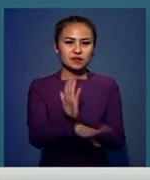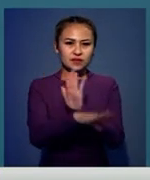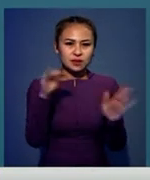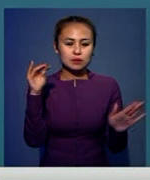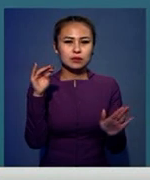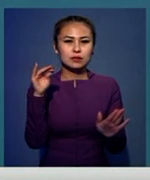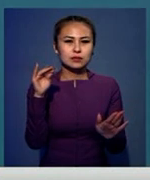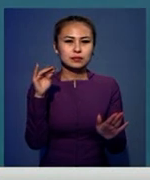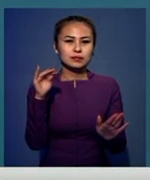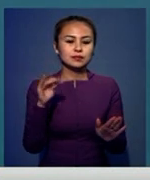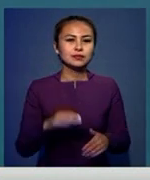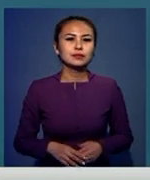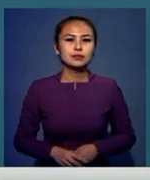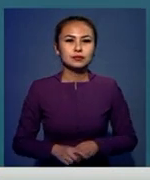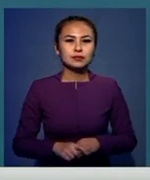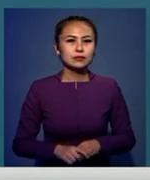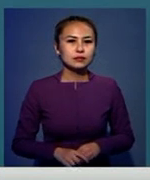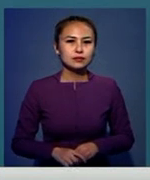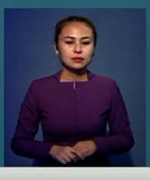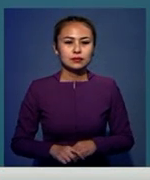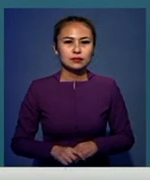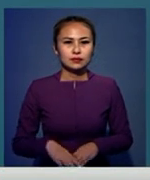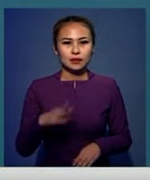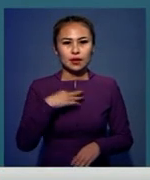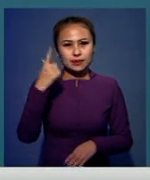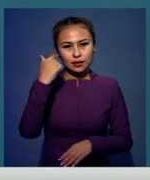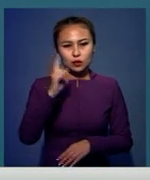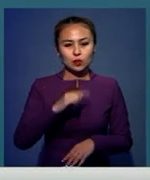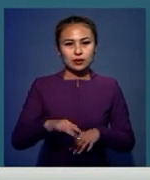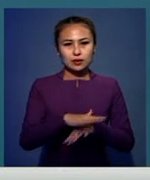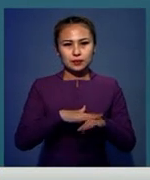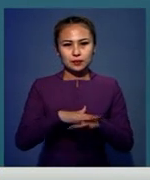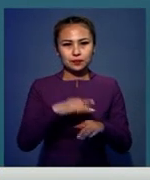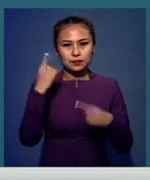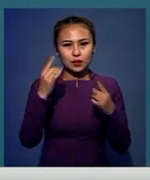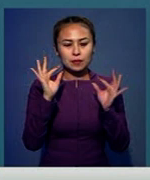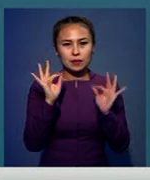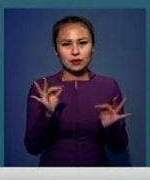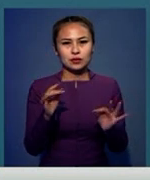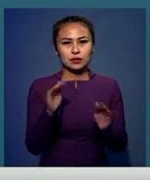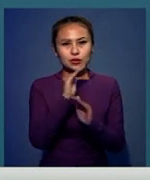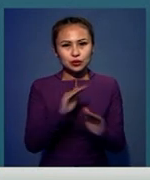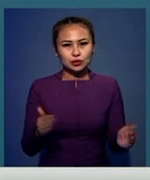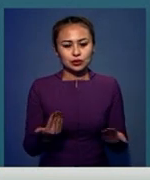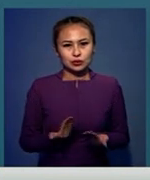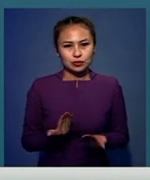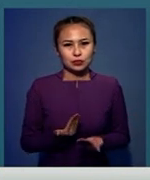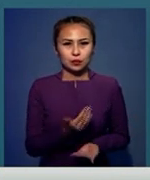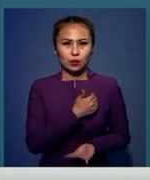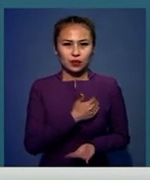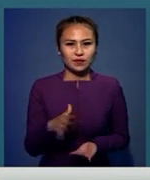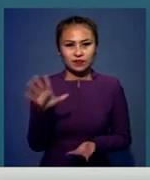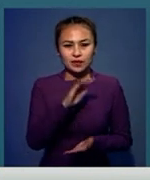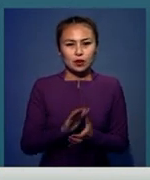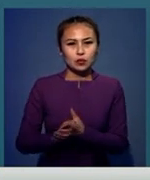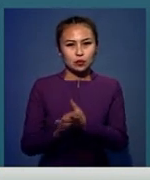болашаққа деген үмітін көрсететін болады. Мен білем, біздің халқымыздың ойы ел аман, жұрт тыныш болса, еліміз